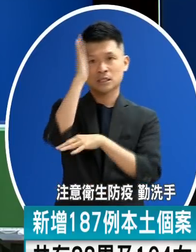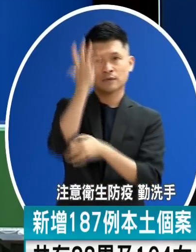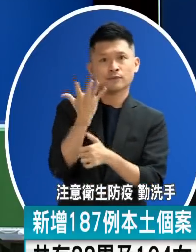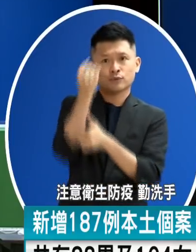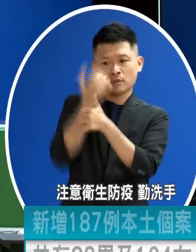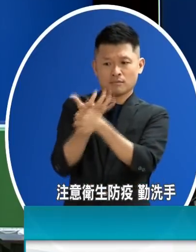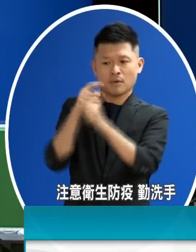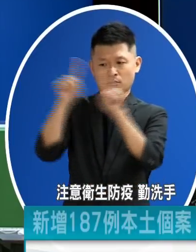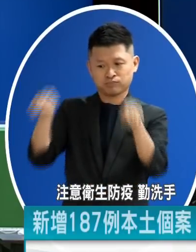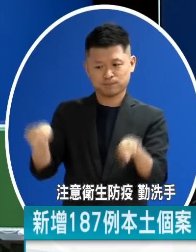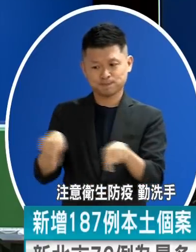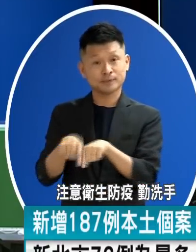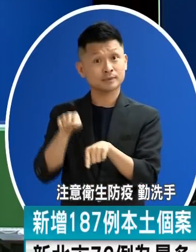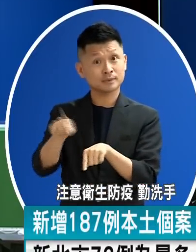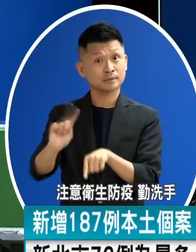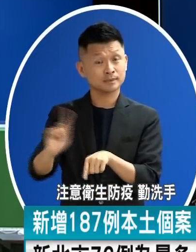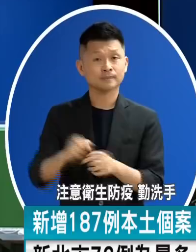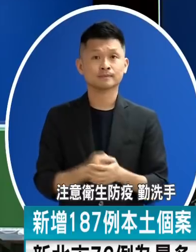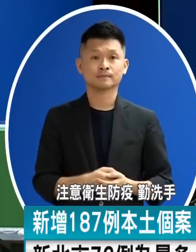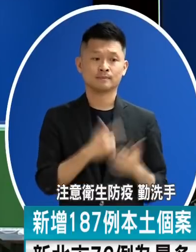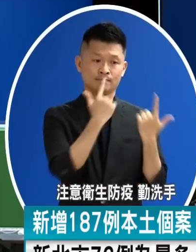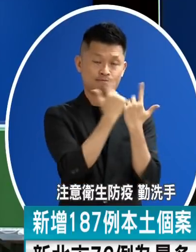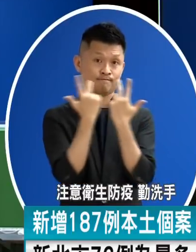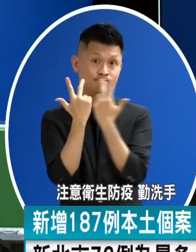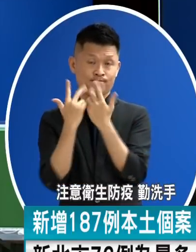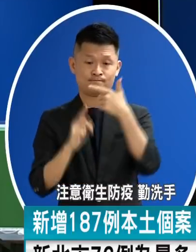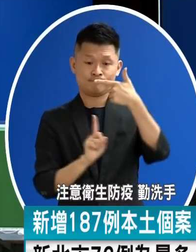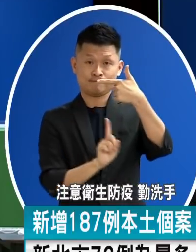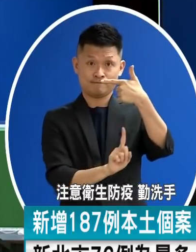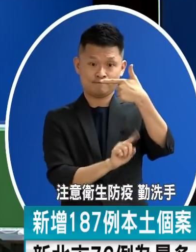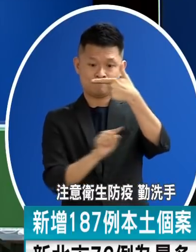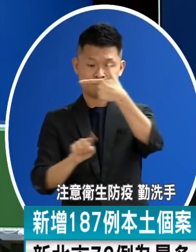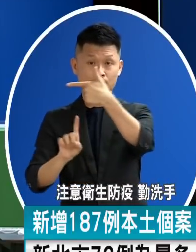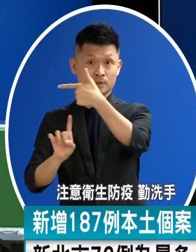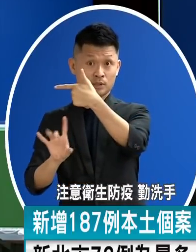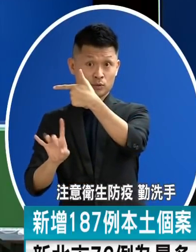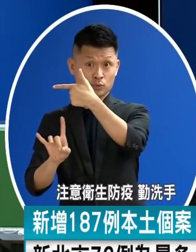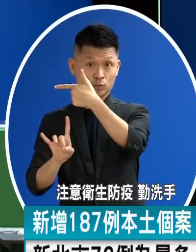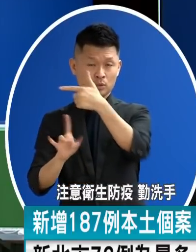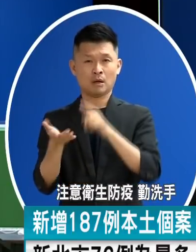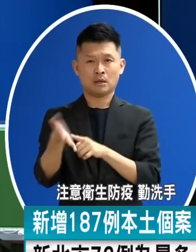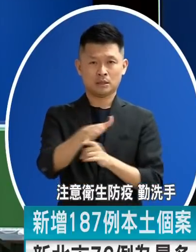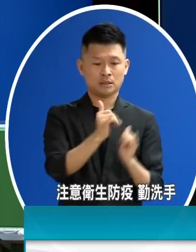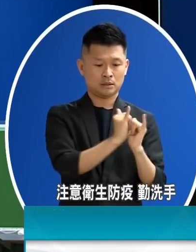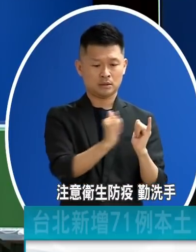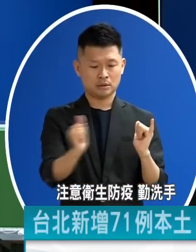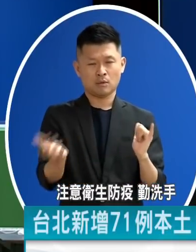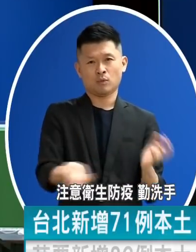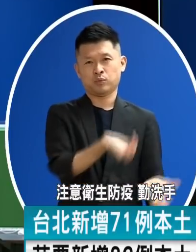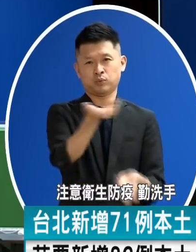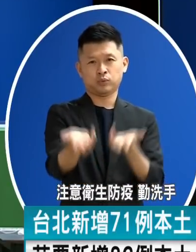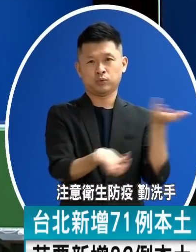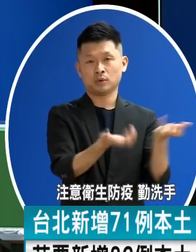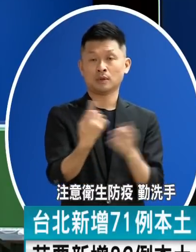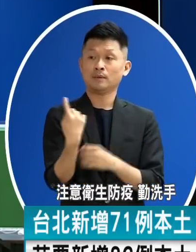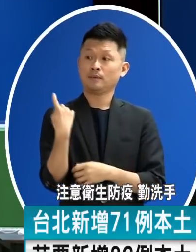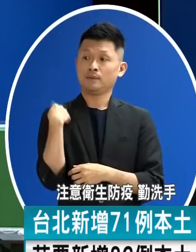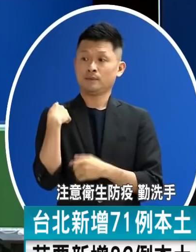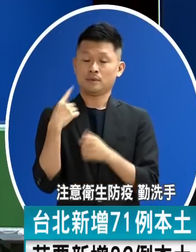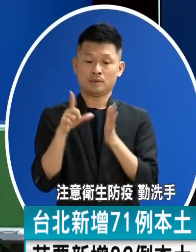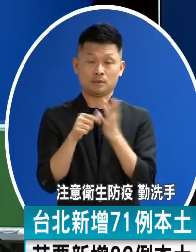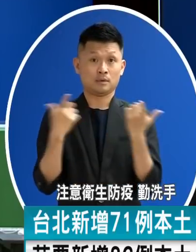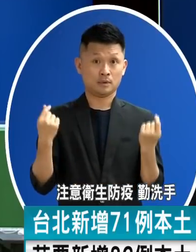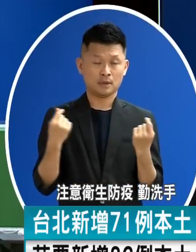件？然后另外一题还有就是双北市在6月1号至15日火化遗体的数量比去年同